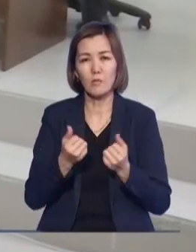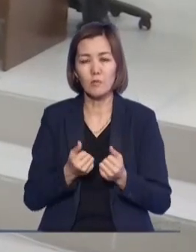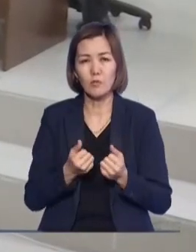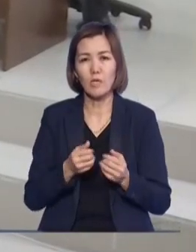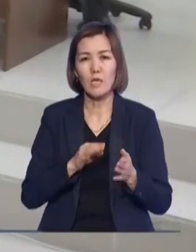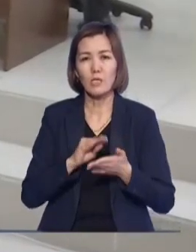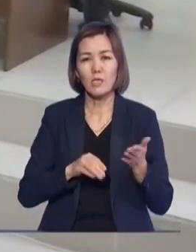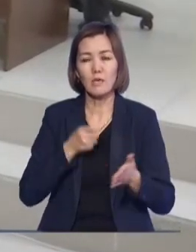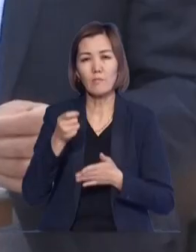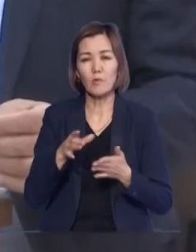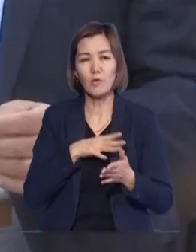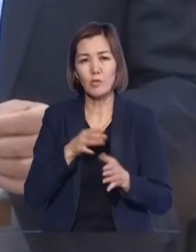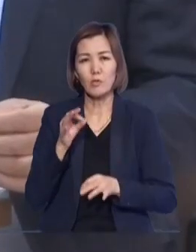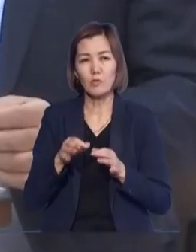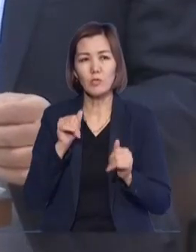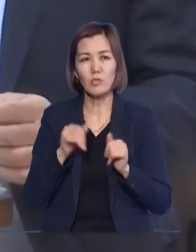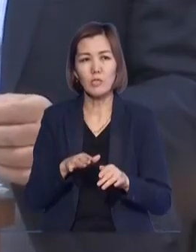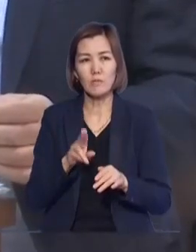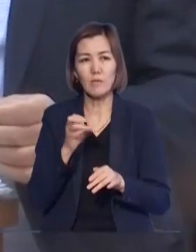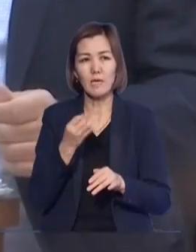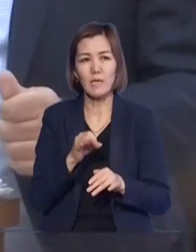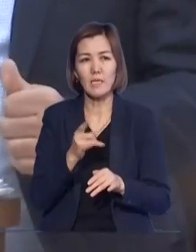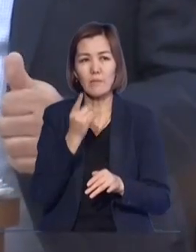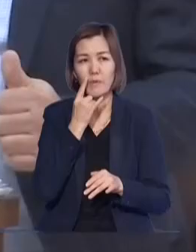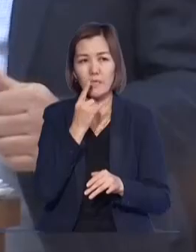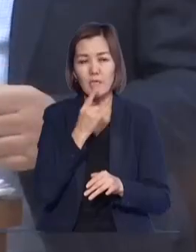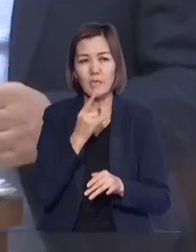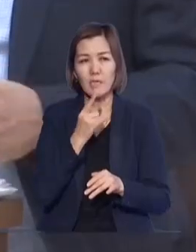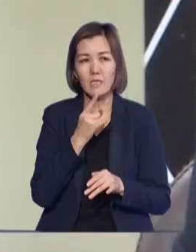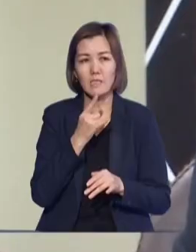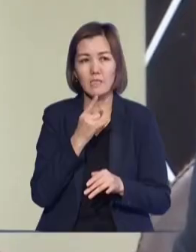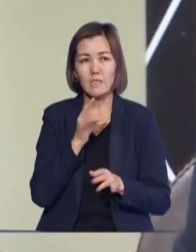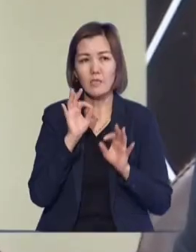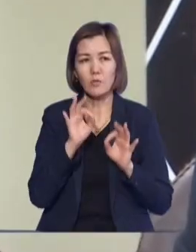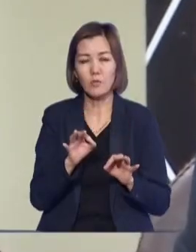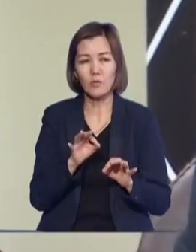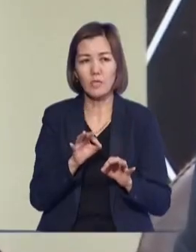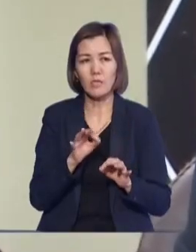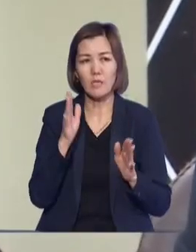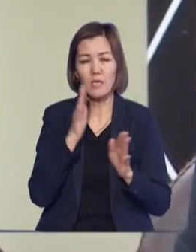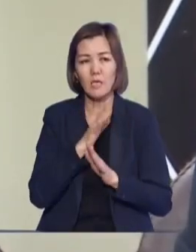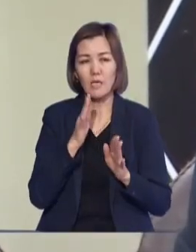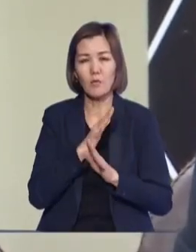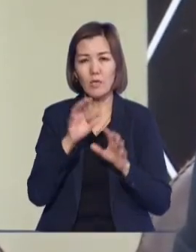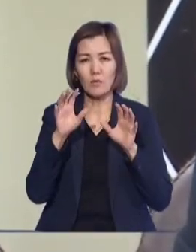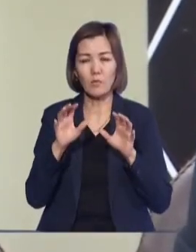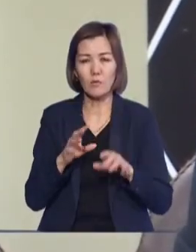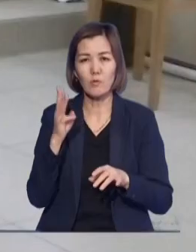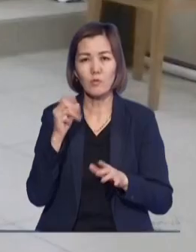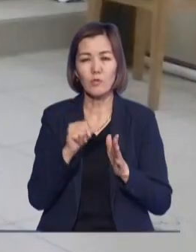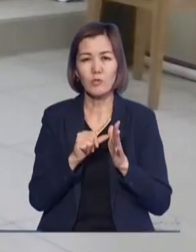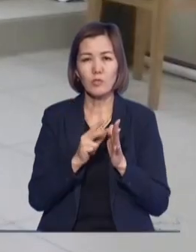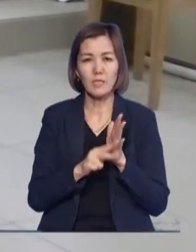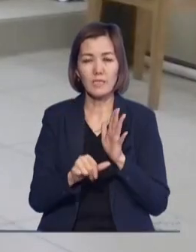арызданған болатын. Бірақ соттың шешімі Қайнар кәсіпорын пайдасына шешілген. Себебі экология кодексінің 386 бабына